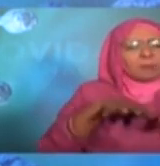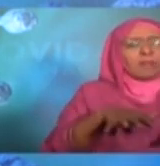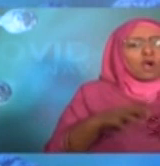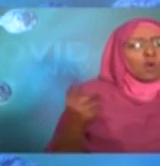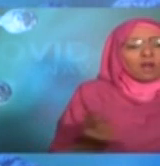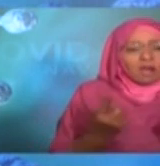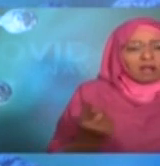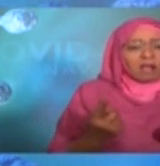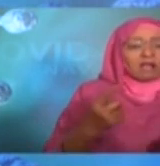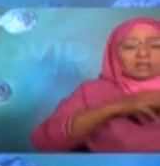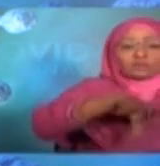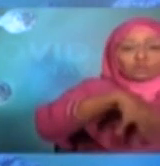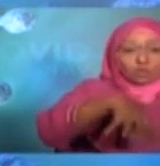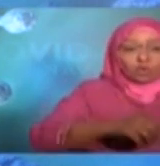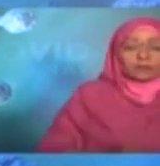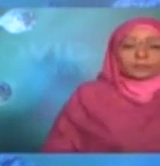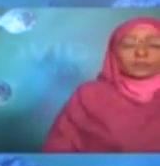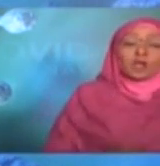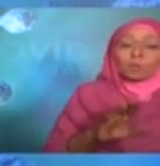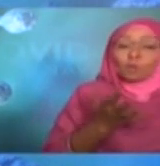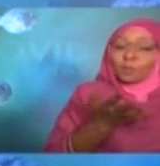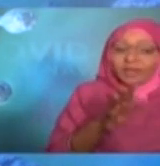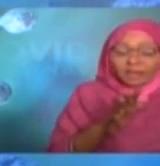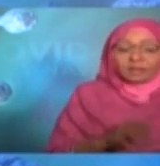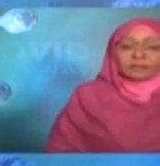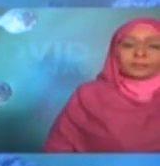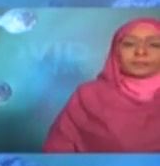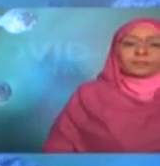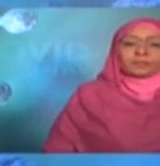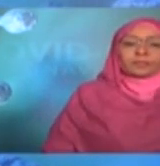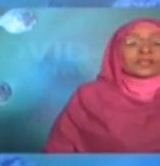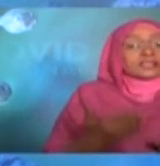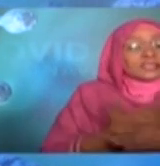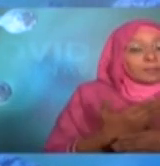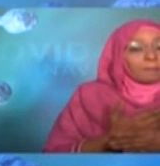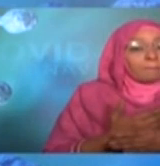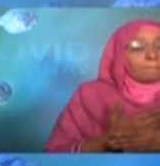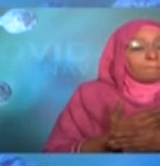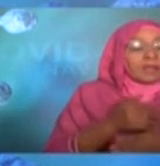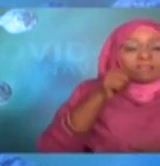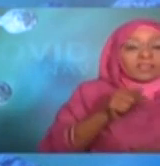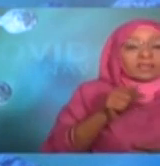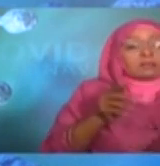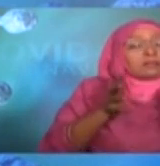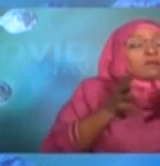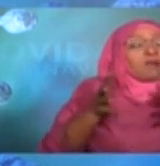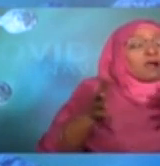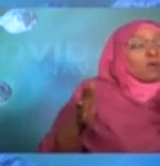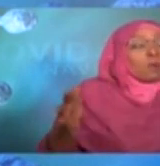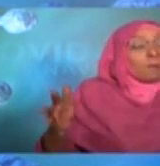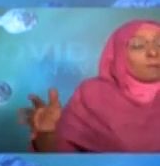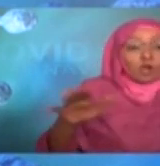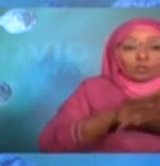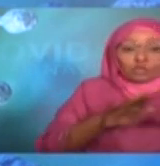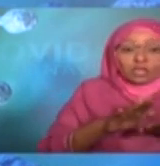في الأسواق وخلافه، ربما كان ذلك سببا في تفاقم الوضع بصورة